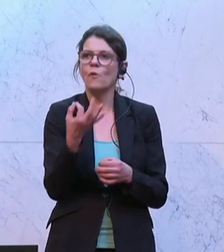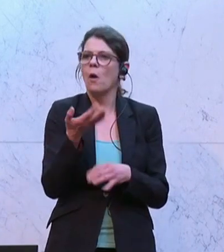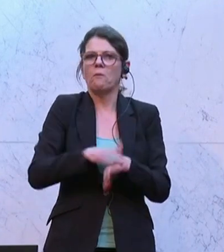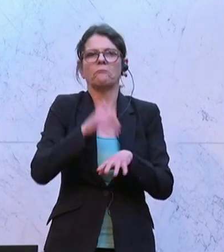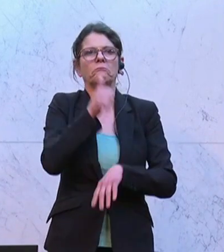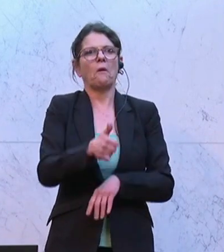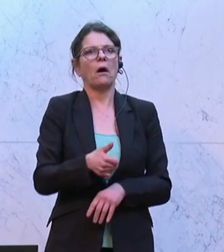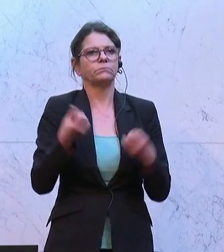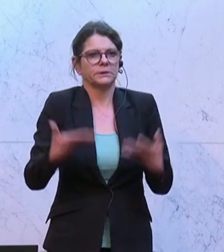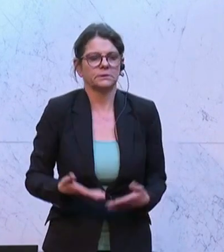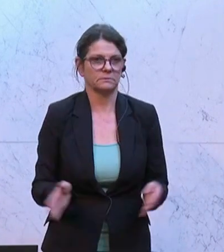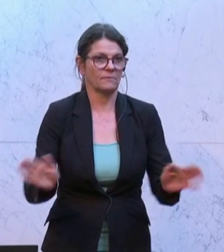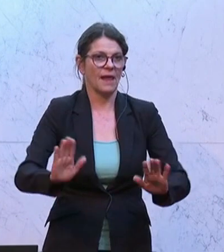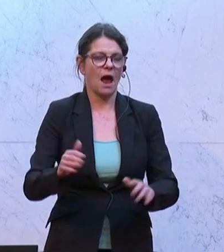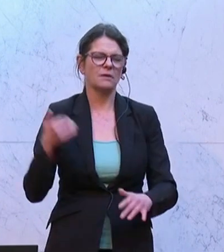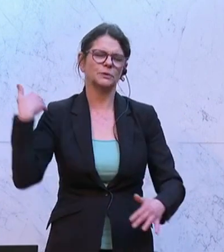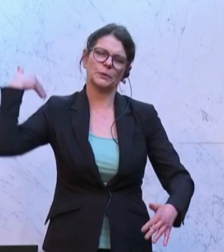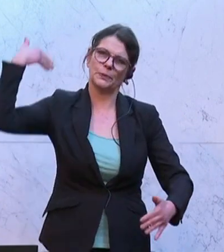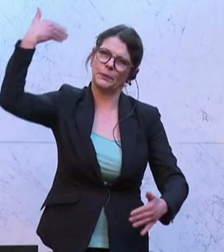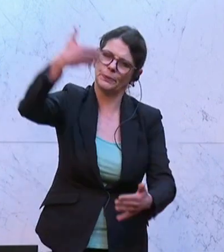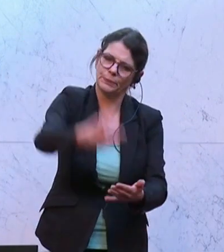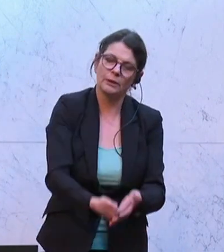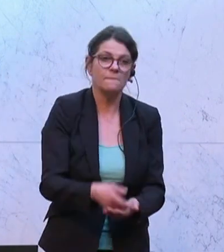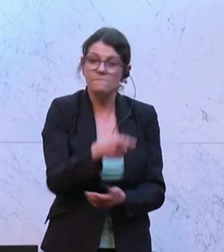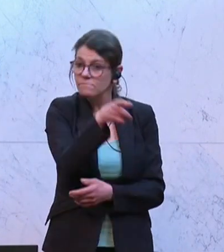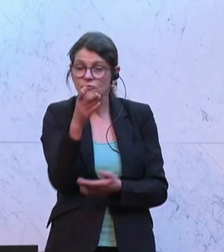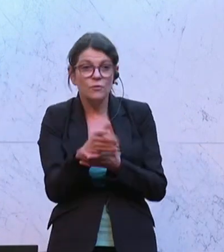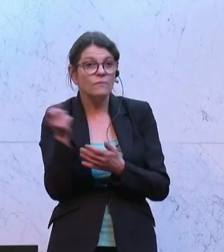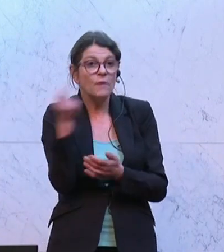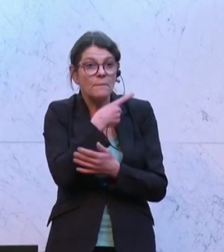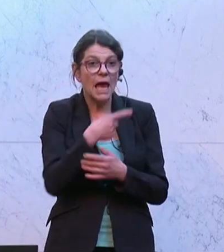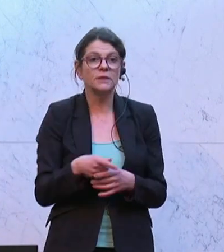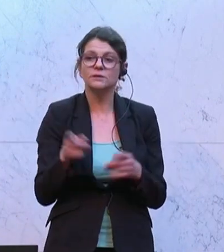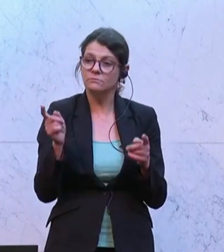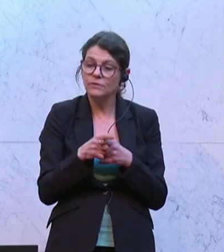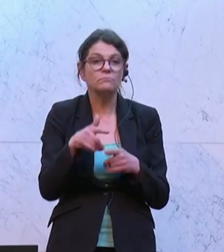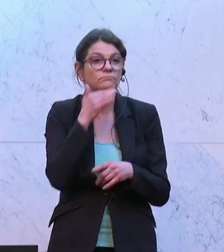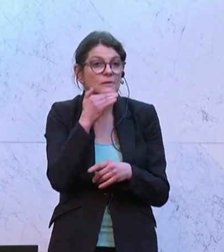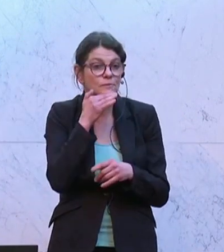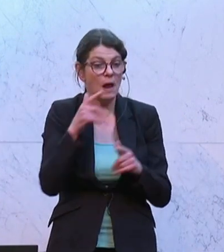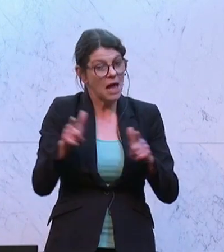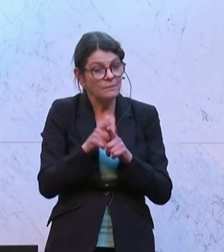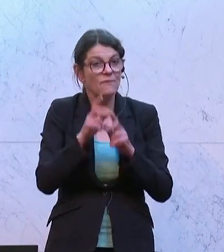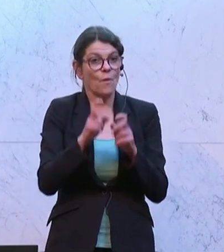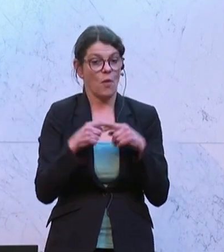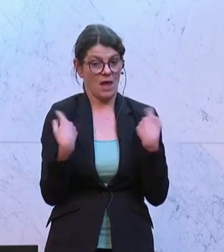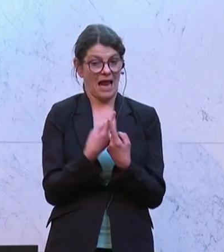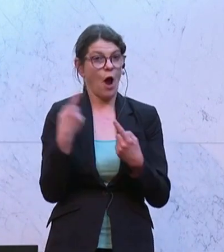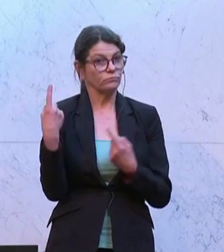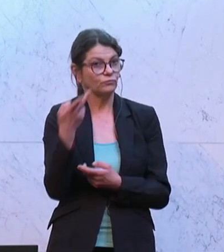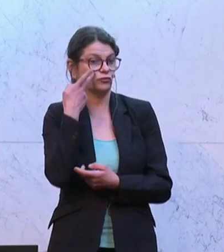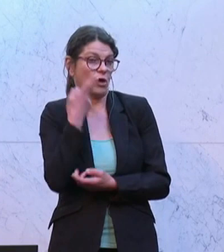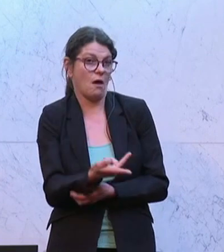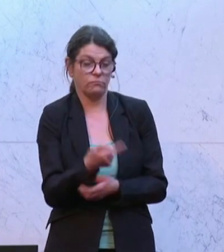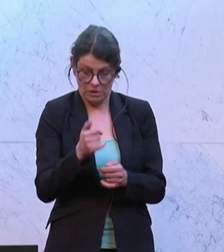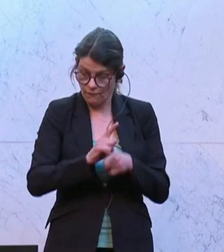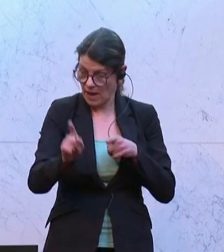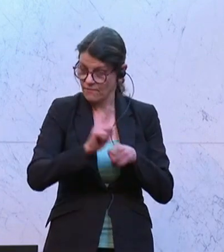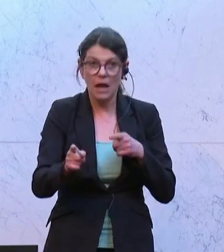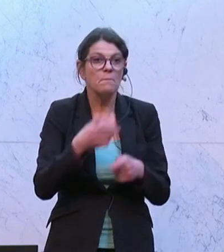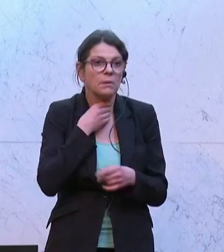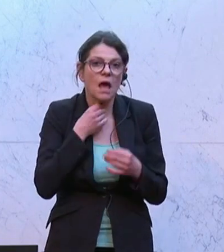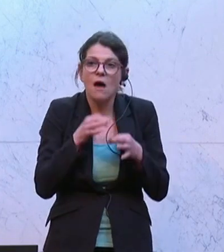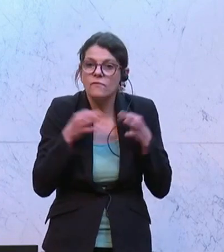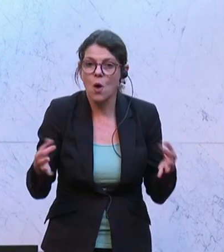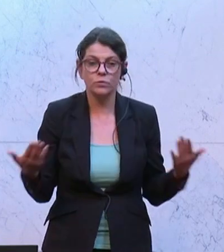entstanden. Weil über Jahrzehnte ist es verabsäumt worden, für ausreichend leistbaren Wohnraum zu sorgen, und der fehlt heute. Der Bedarf ist groß.